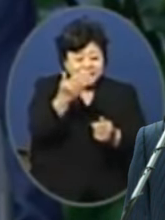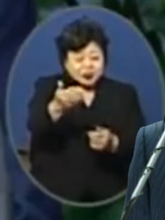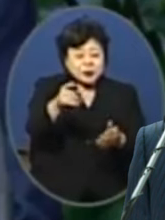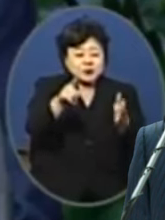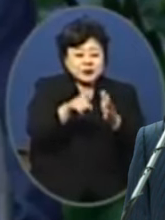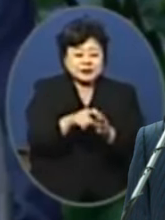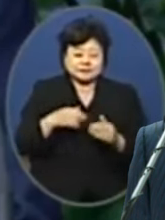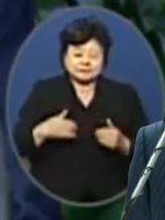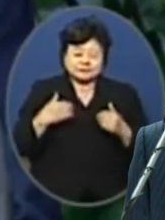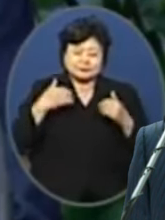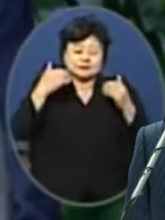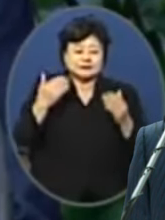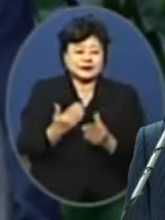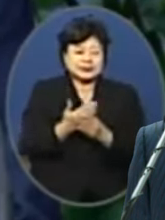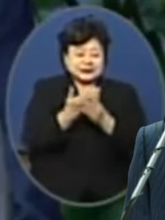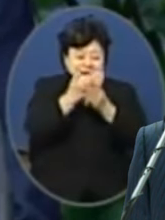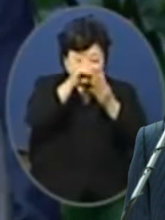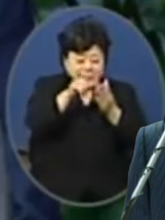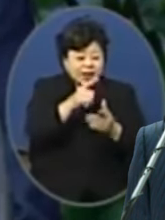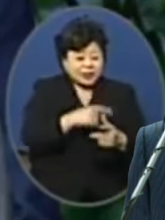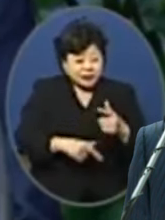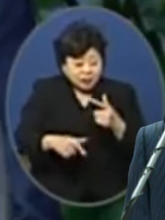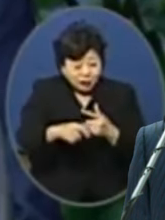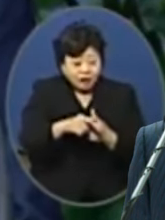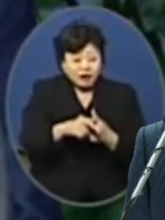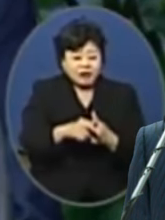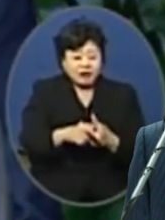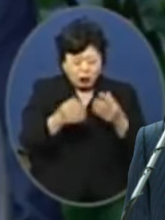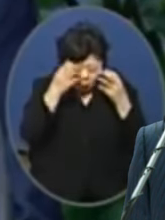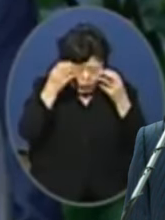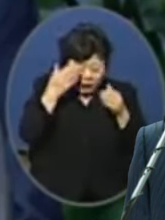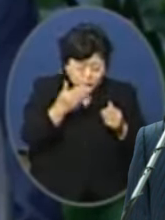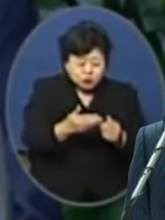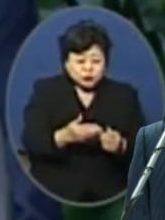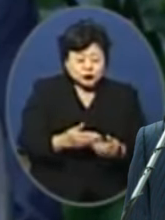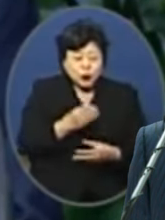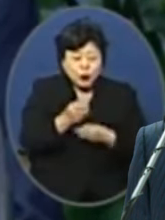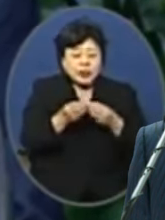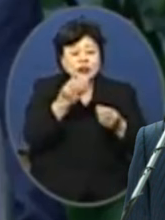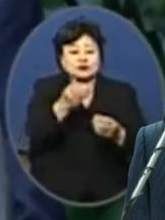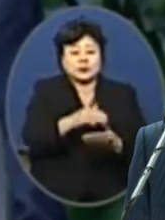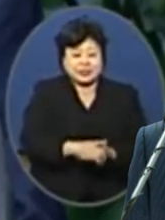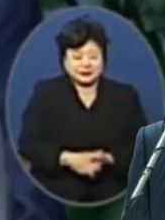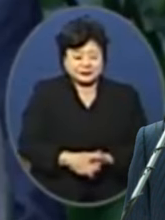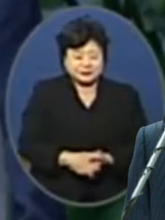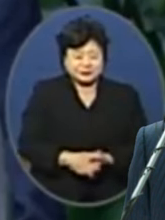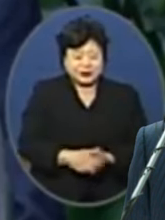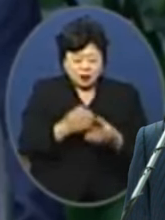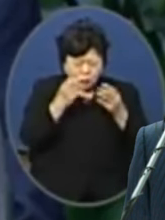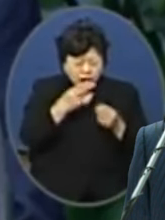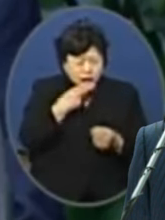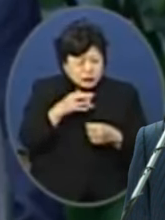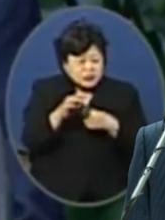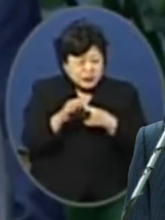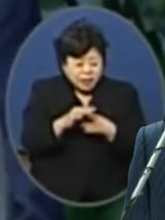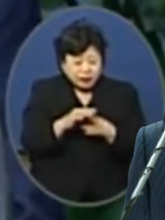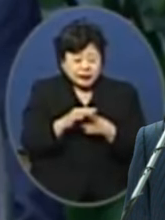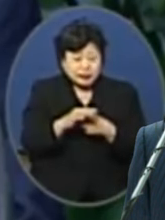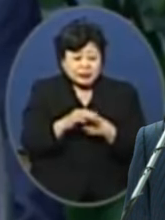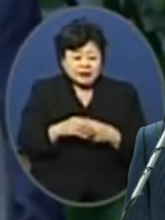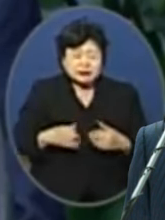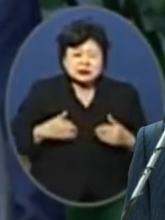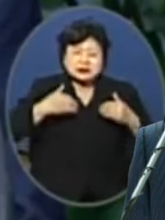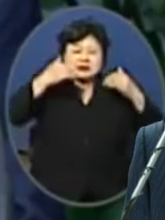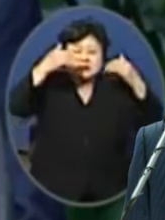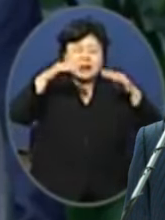신앙이 잘할 때 더 고난을 주셔서 회개 하는 것입니다 고난이 없으면 자라는